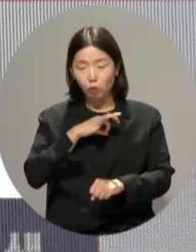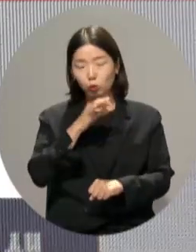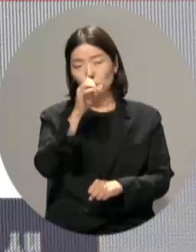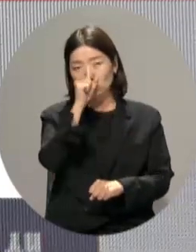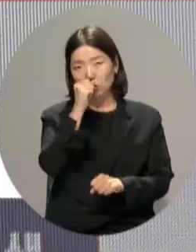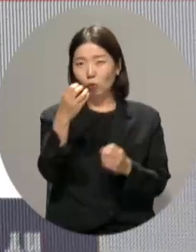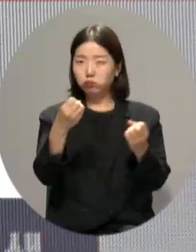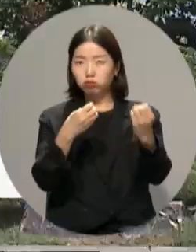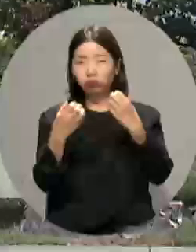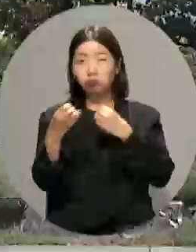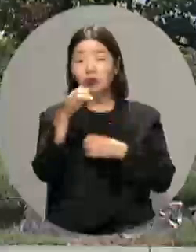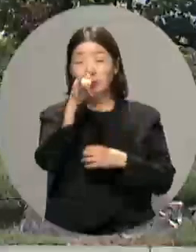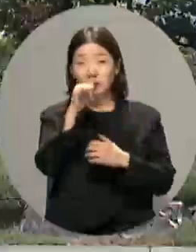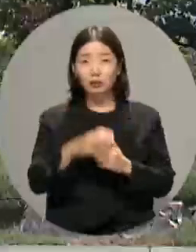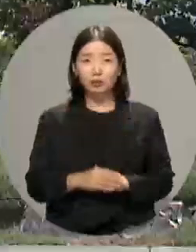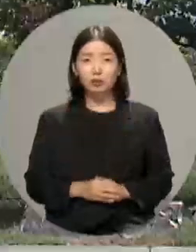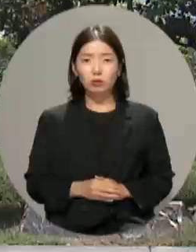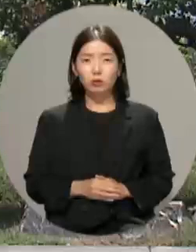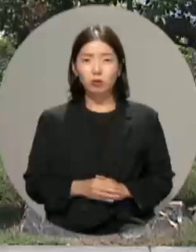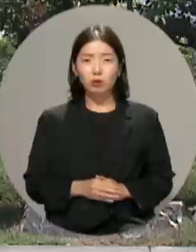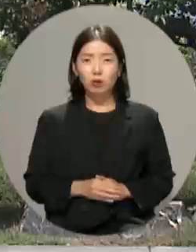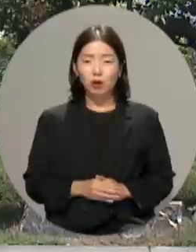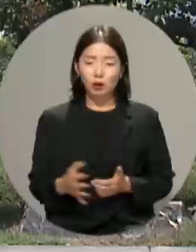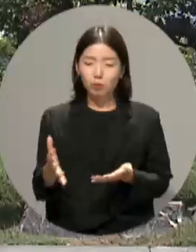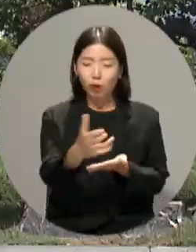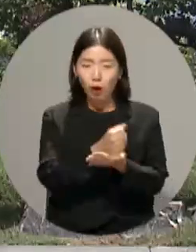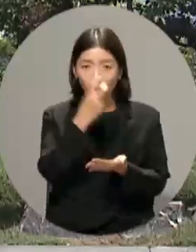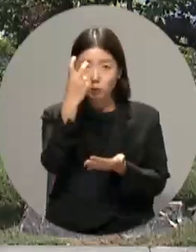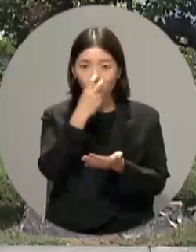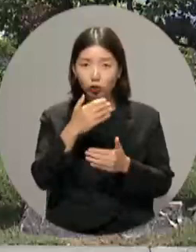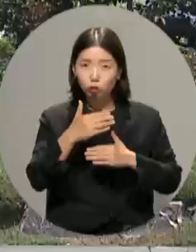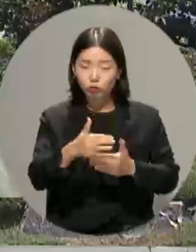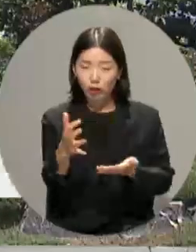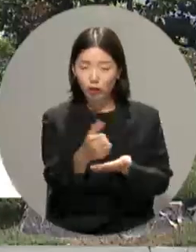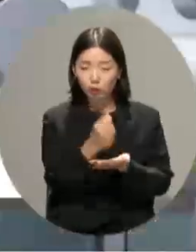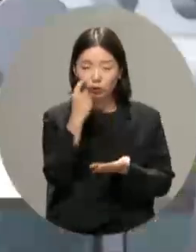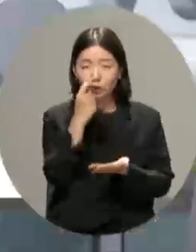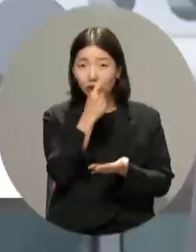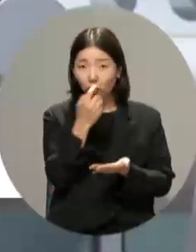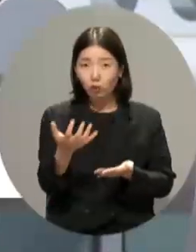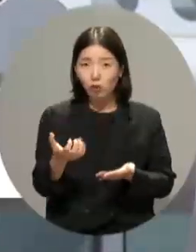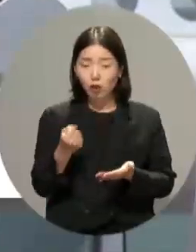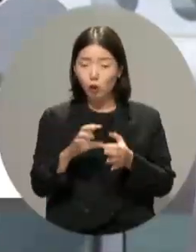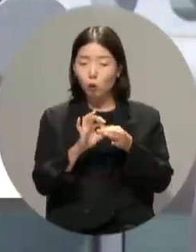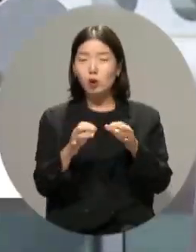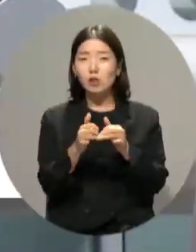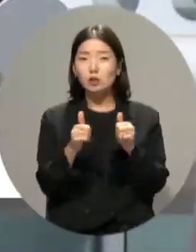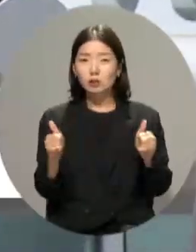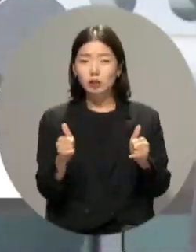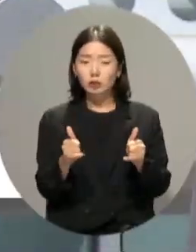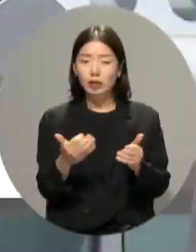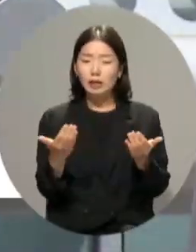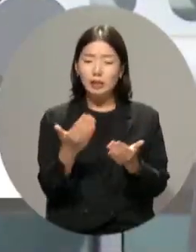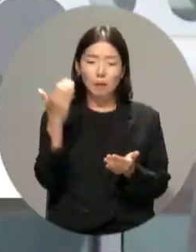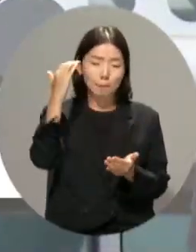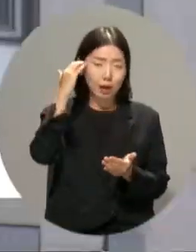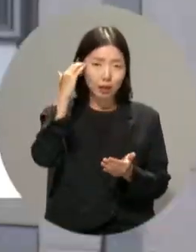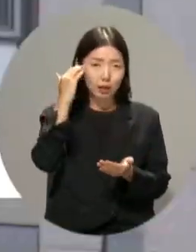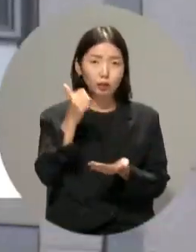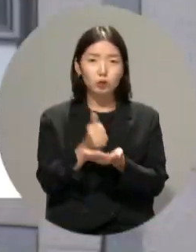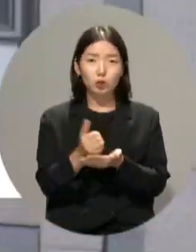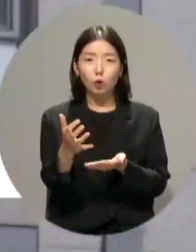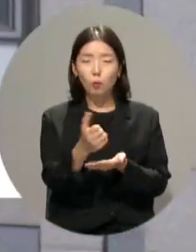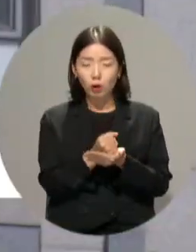고가의 8팩 경찰은 압수수색을 통해 확보한 증거물을 토대로 관련자들을 업무방해 혐의로 입건하고